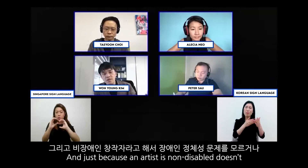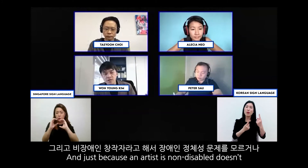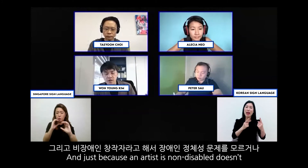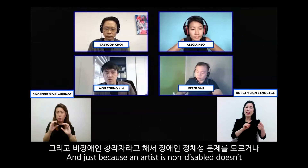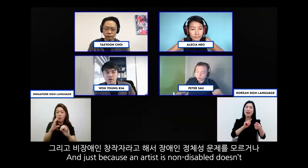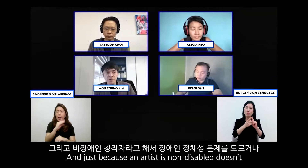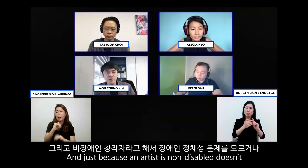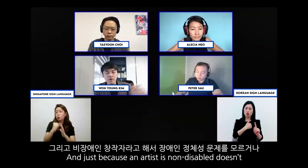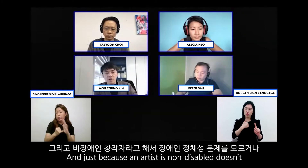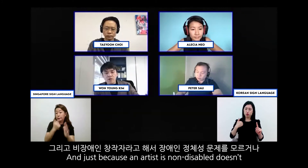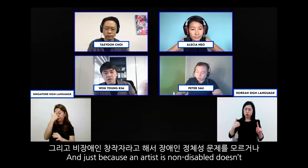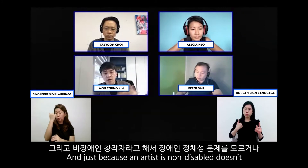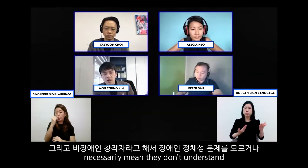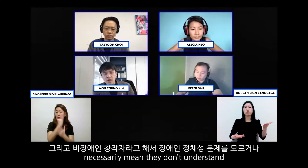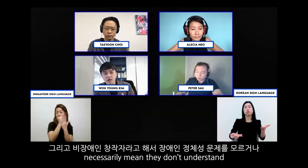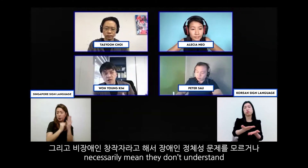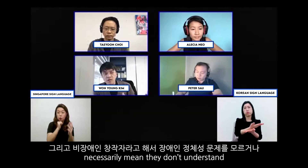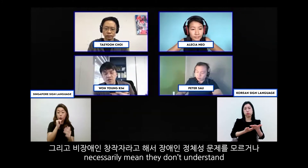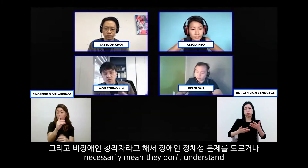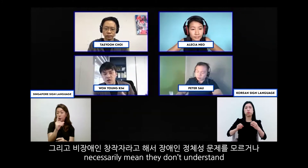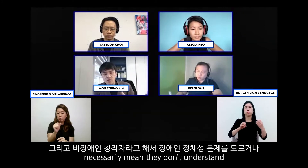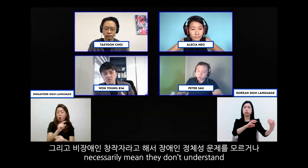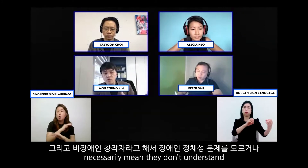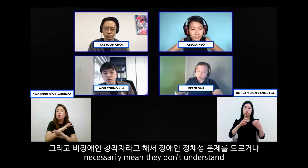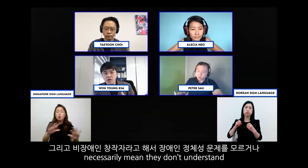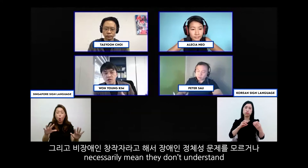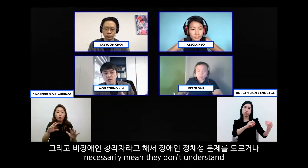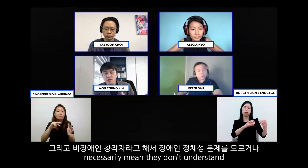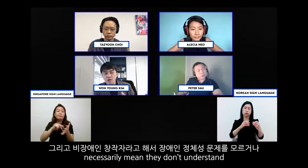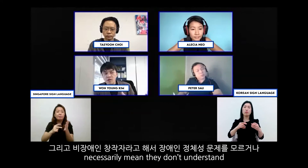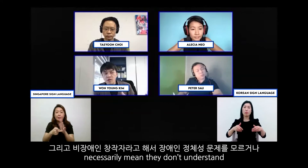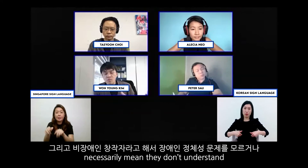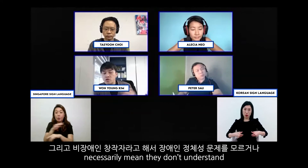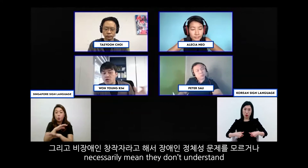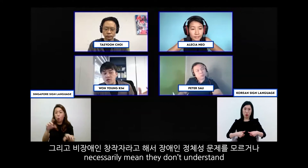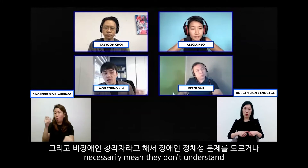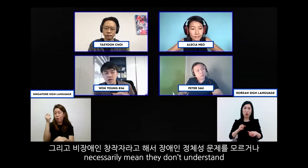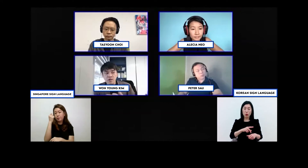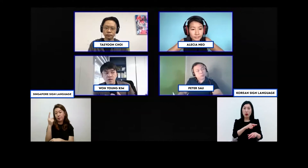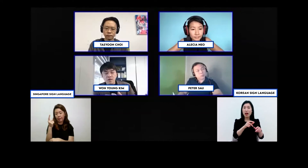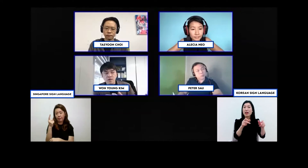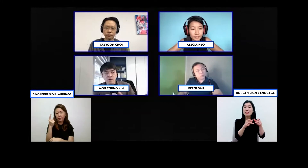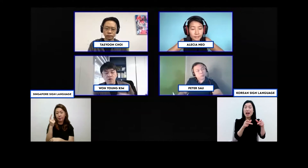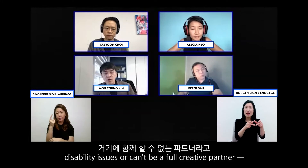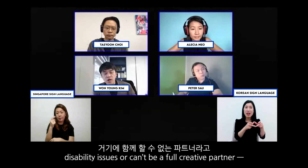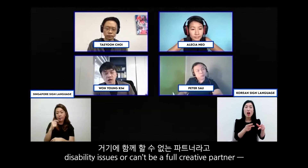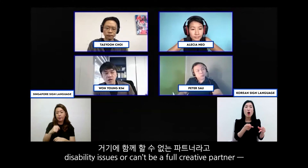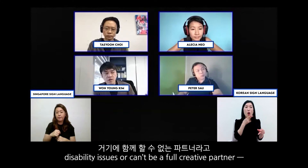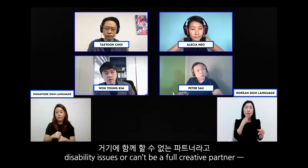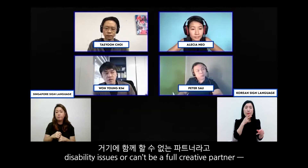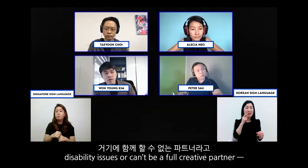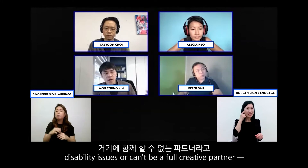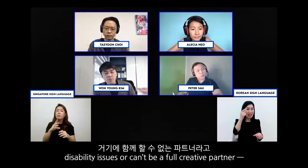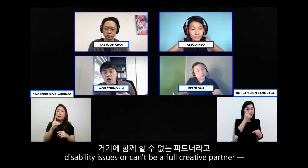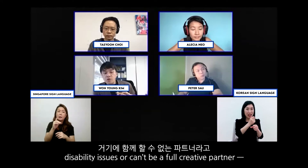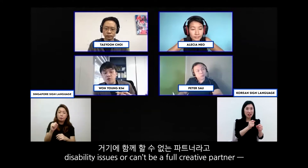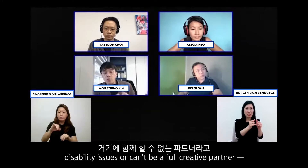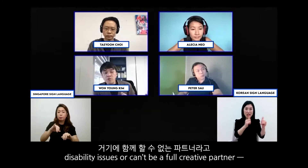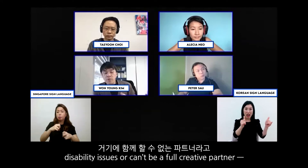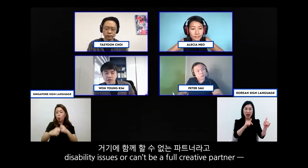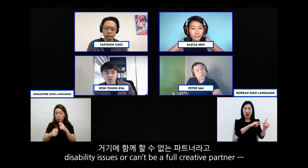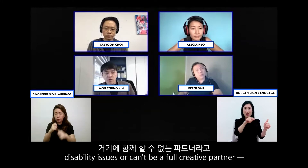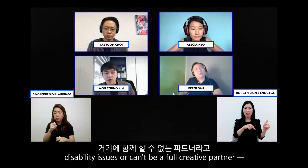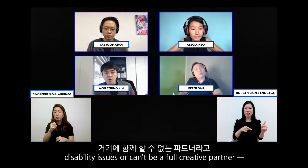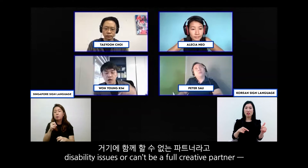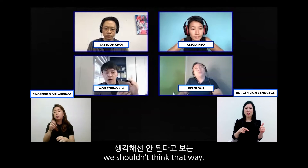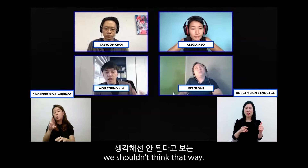비장애인 창작자라고 해서 장애인 정체성 문제를 모르거나 거기에 함께할 수